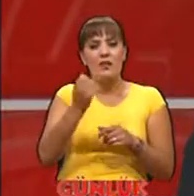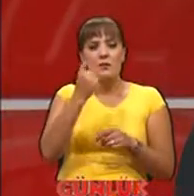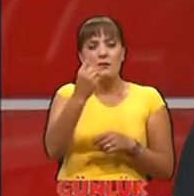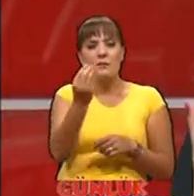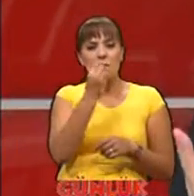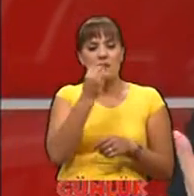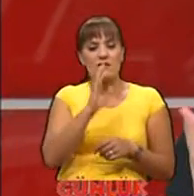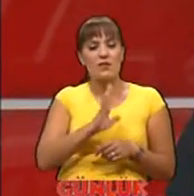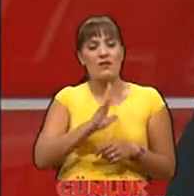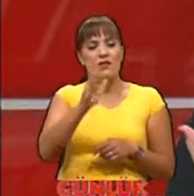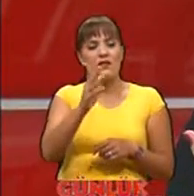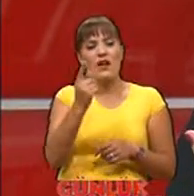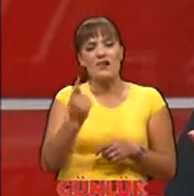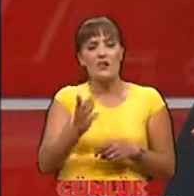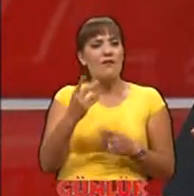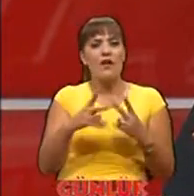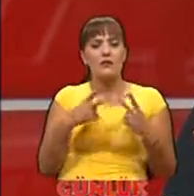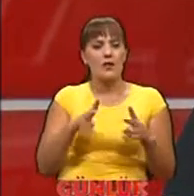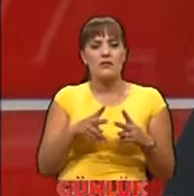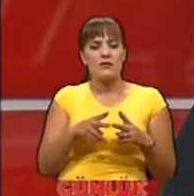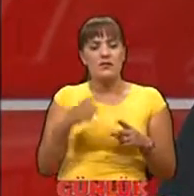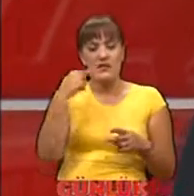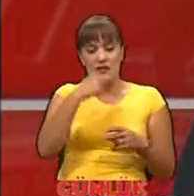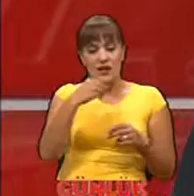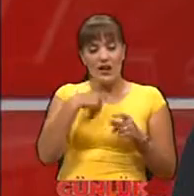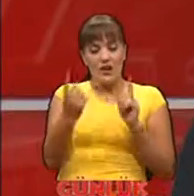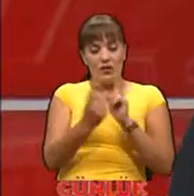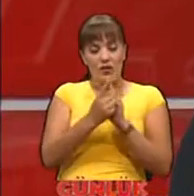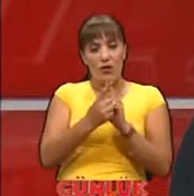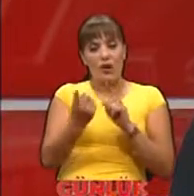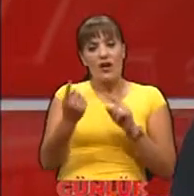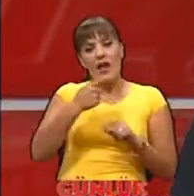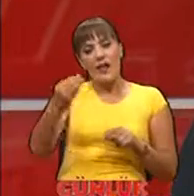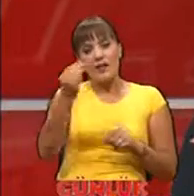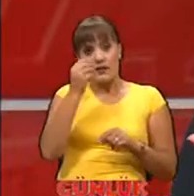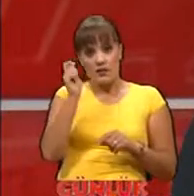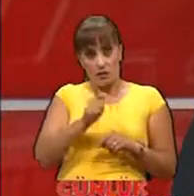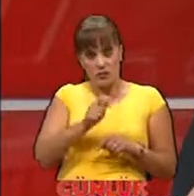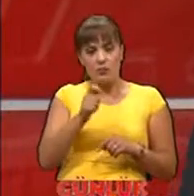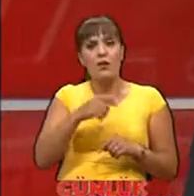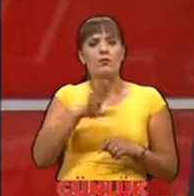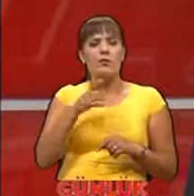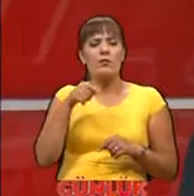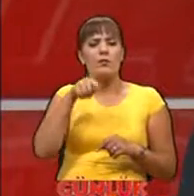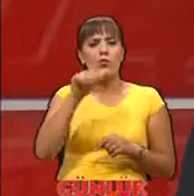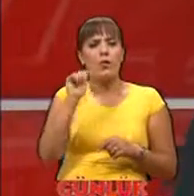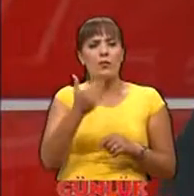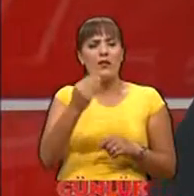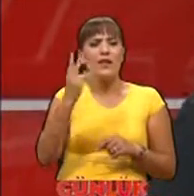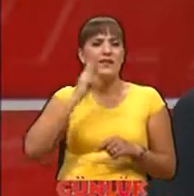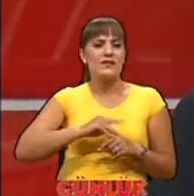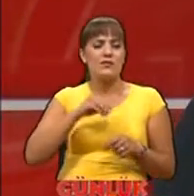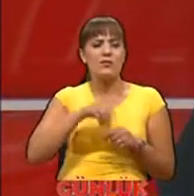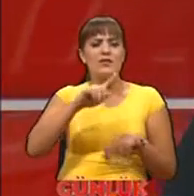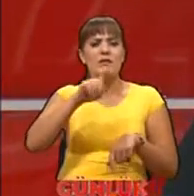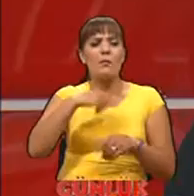bir besin, fazlası azı fark etmez. Dişe doğrudan etki yapıyor mu? Yapmıyor değil mi? Tabii yani ki doğrudan etki yapmıyor. Hijyen. Bu